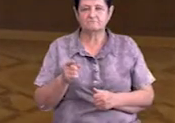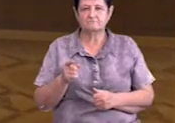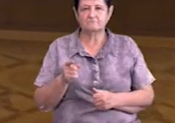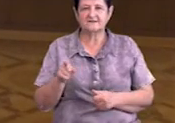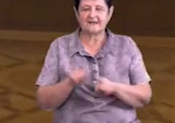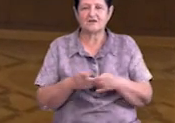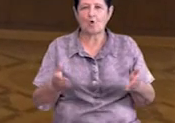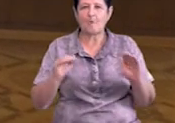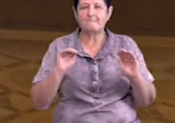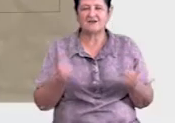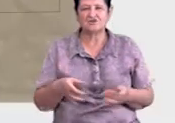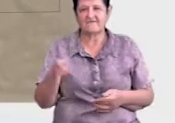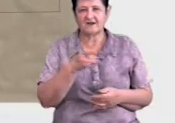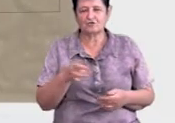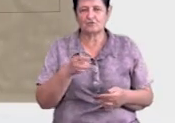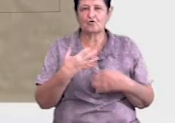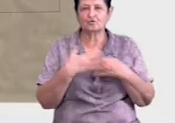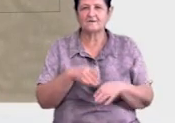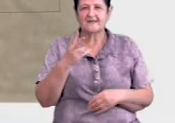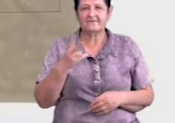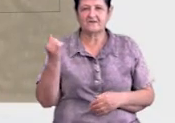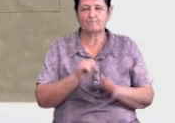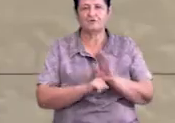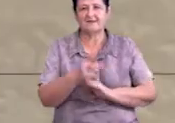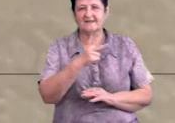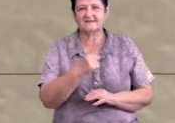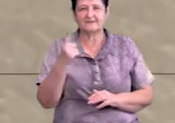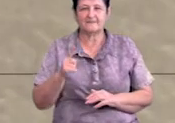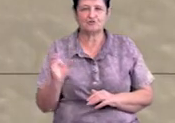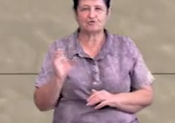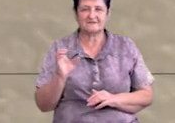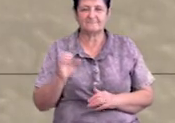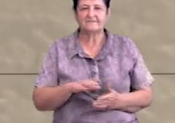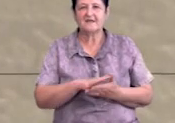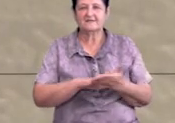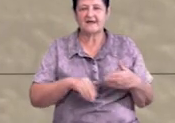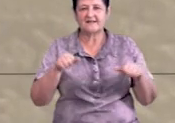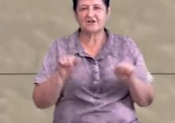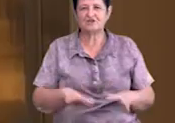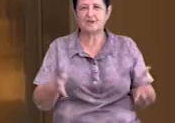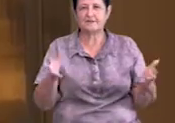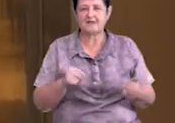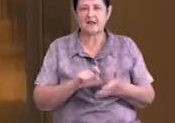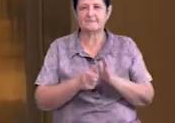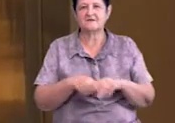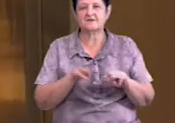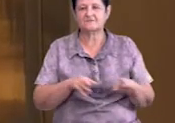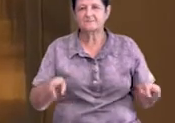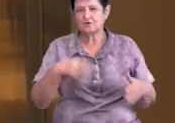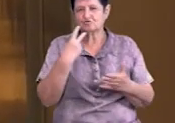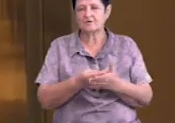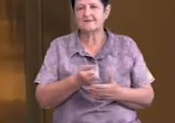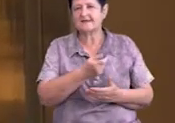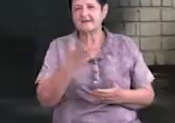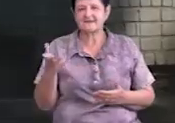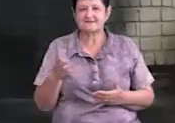в районі розраховані на 2 тижні, починаючи з 31 серпня. Далі рішення прийматиме Кабмін з огляду на кількість хворих у